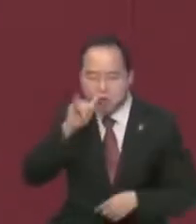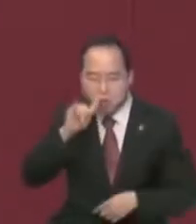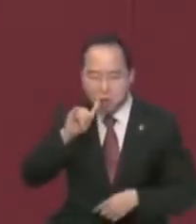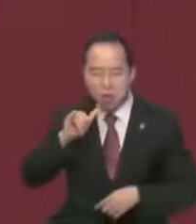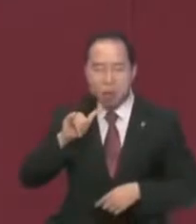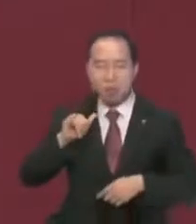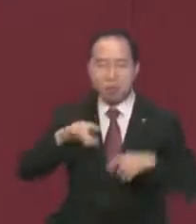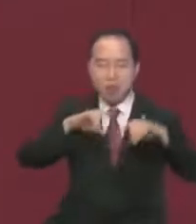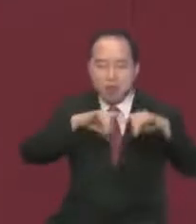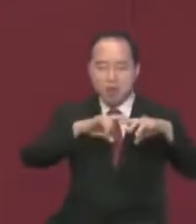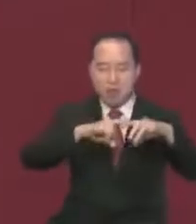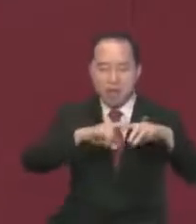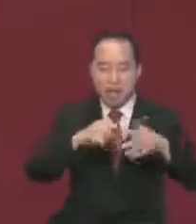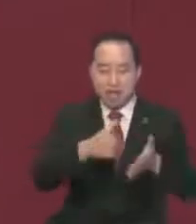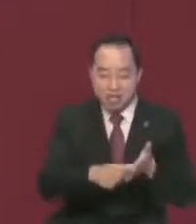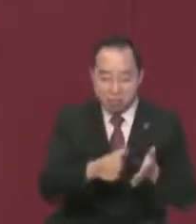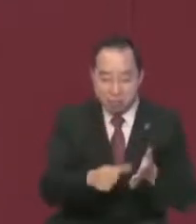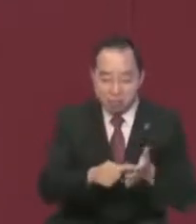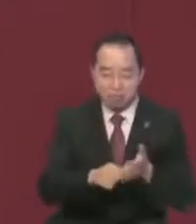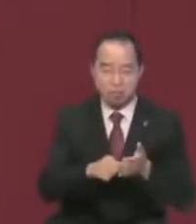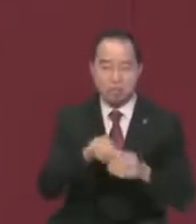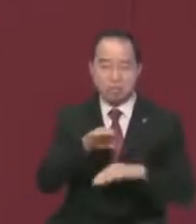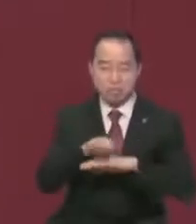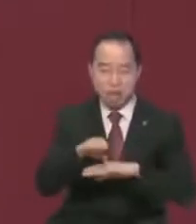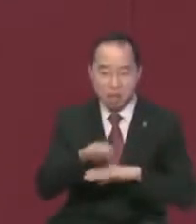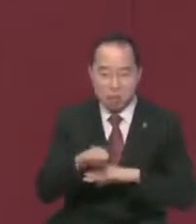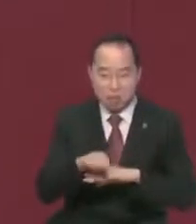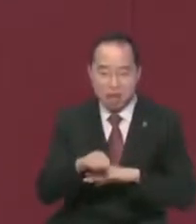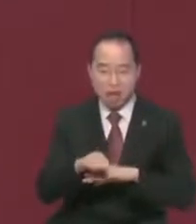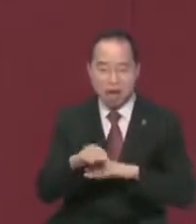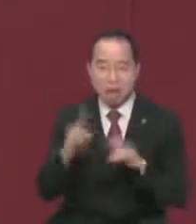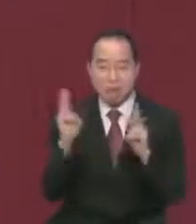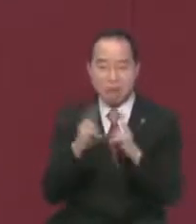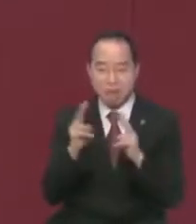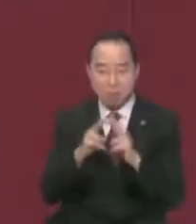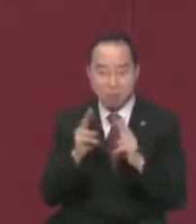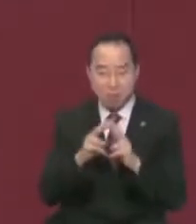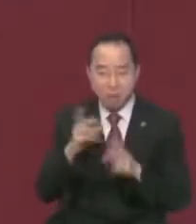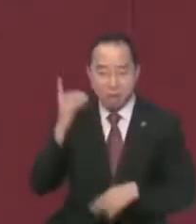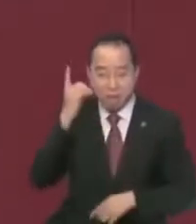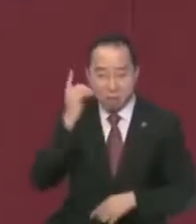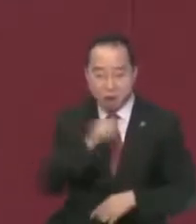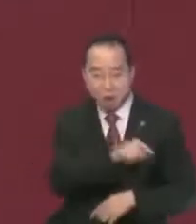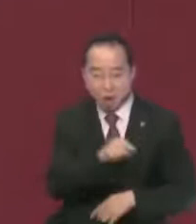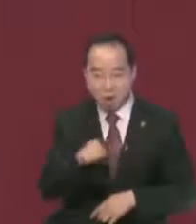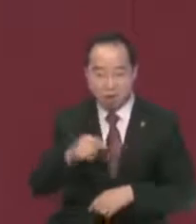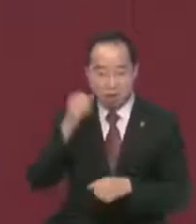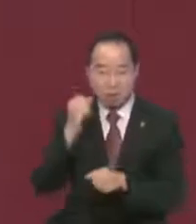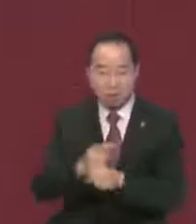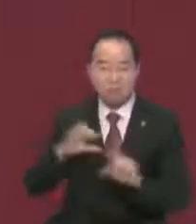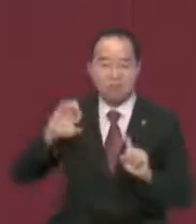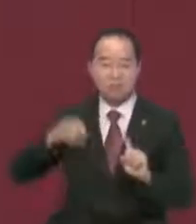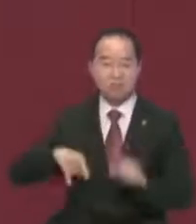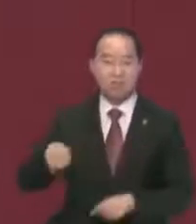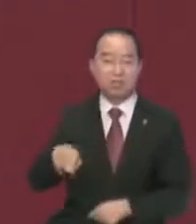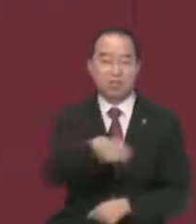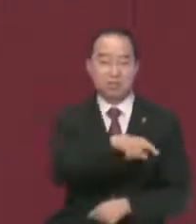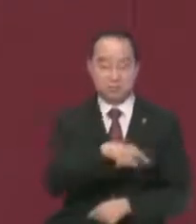가전제품, 반도체, 자동차, 조선, IT가 그렇습니다. 그